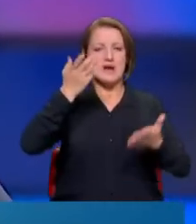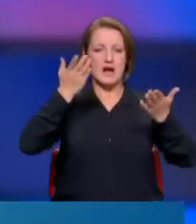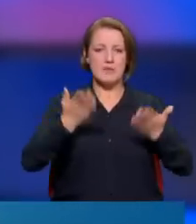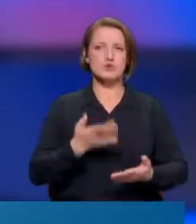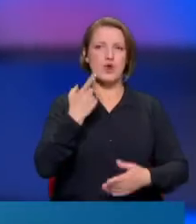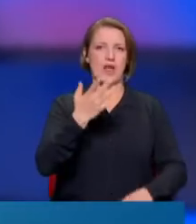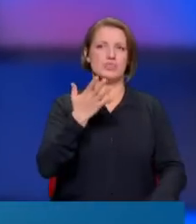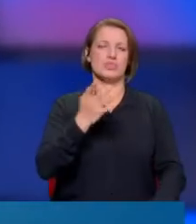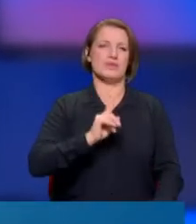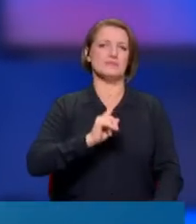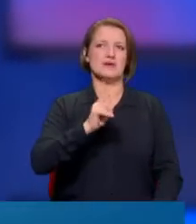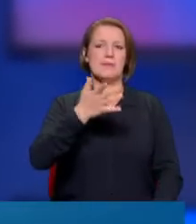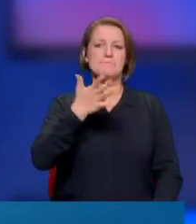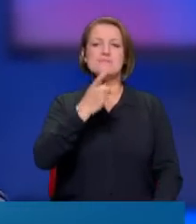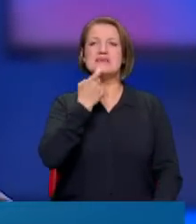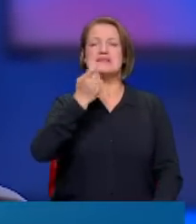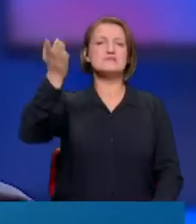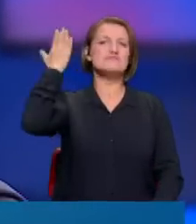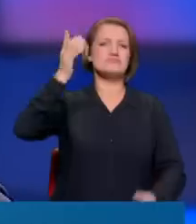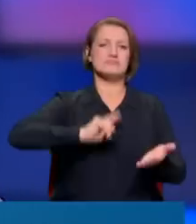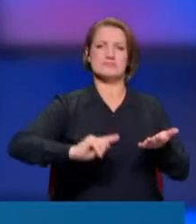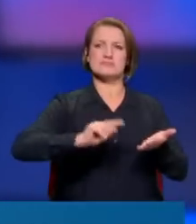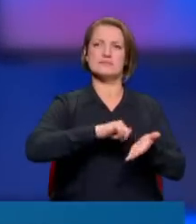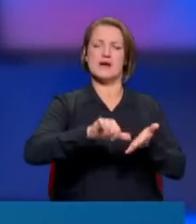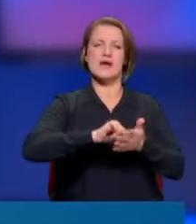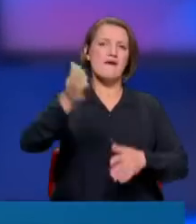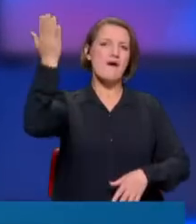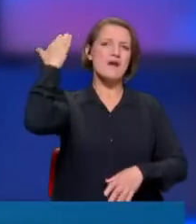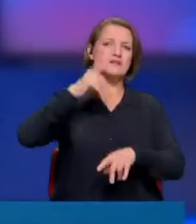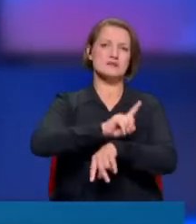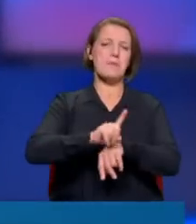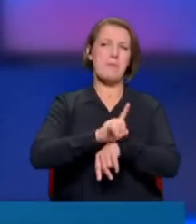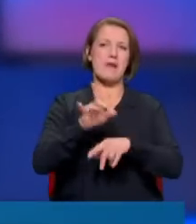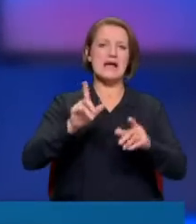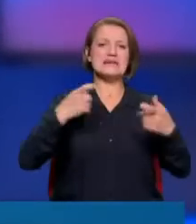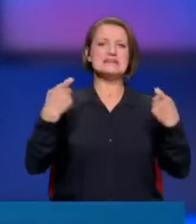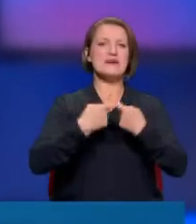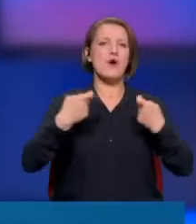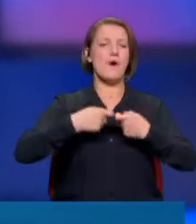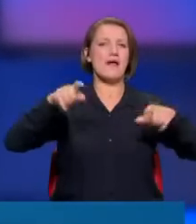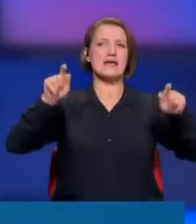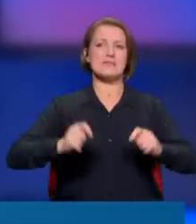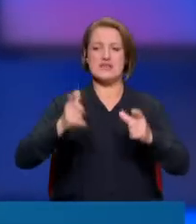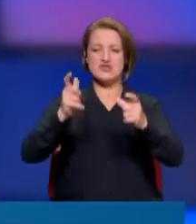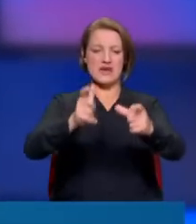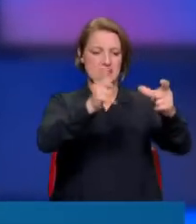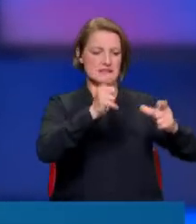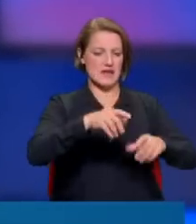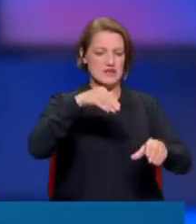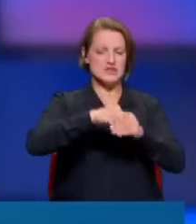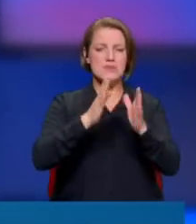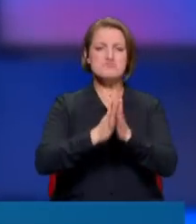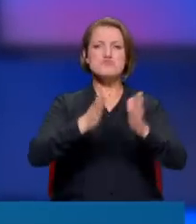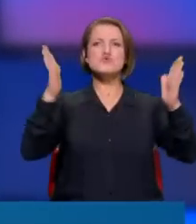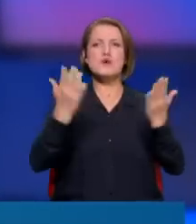gören bir görüş var 5000 yıllık yazılı Savaş tarihinde eski çağlarda savaşlar yapıldığında şehirlerin içinde büyük kaleler